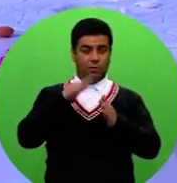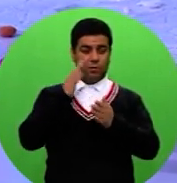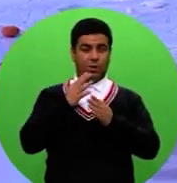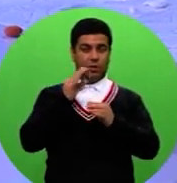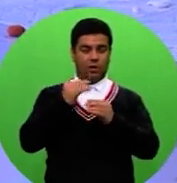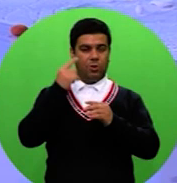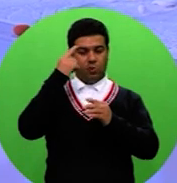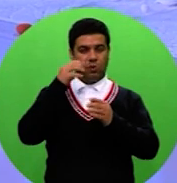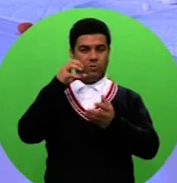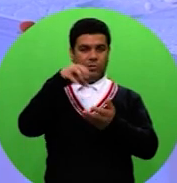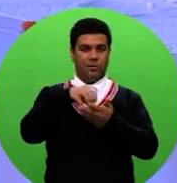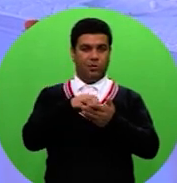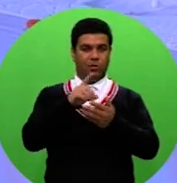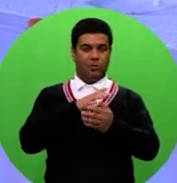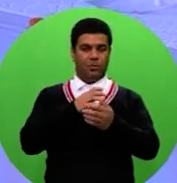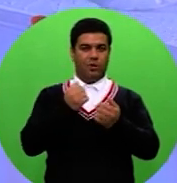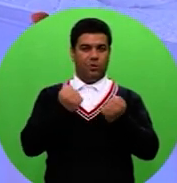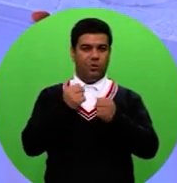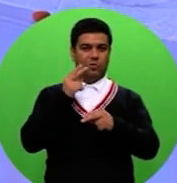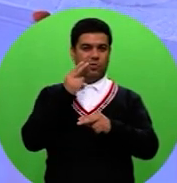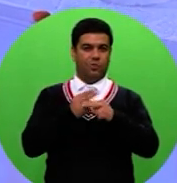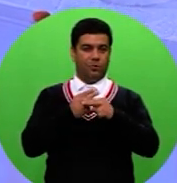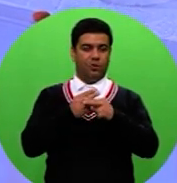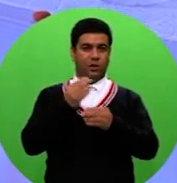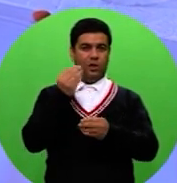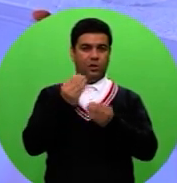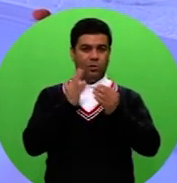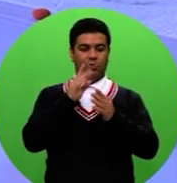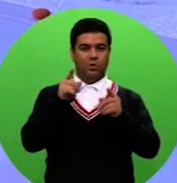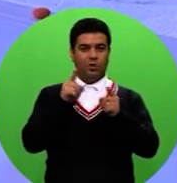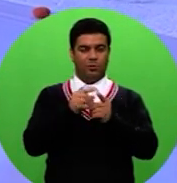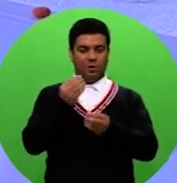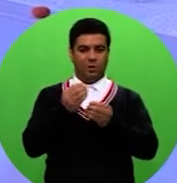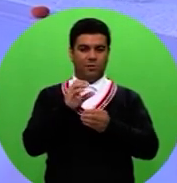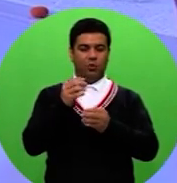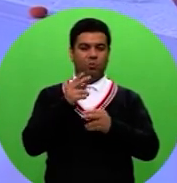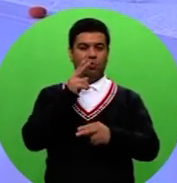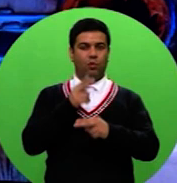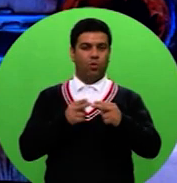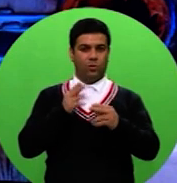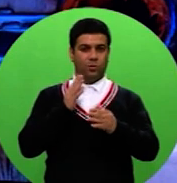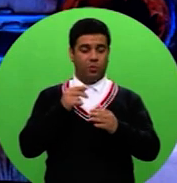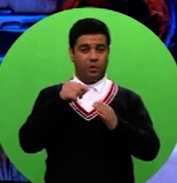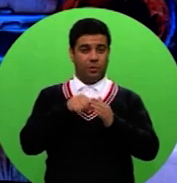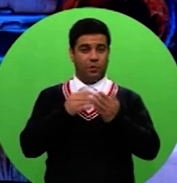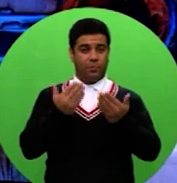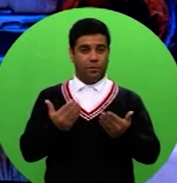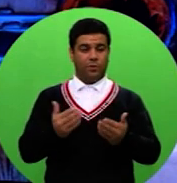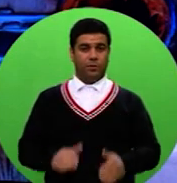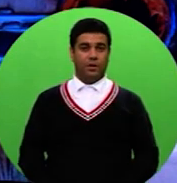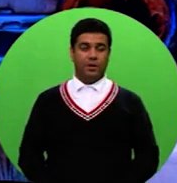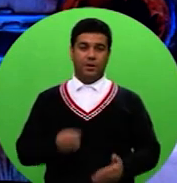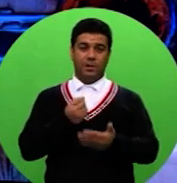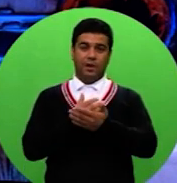а потом нанизать голову на нее. Это гарантия того, что игрушка у вас получится прочной. Ну